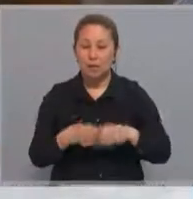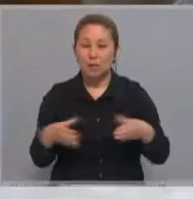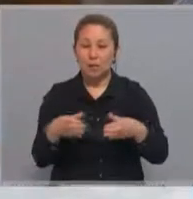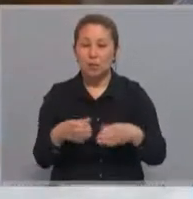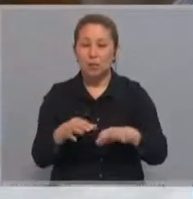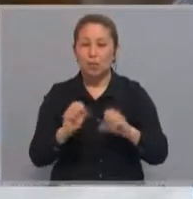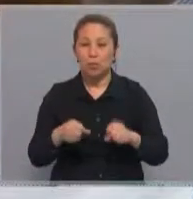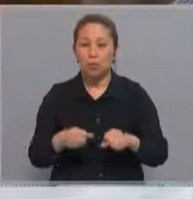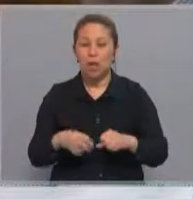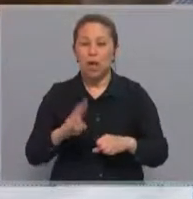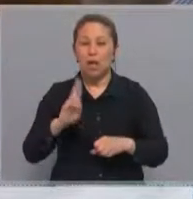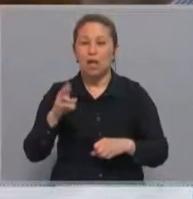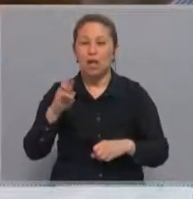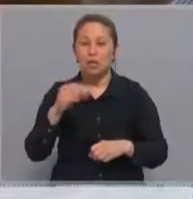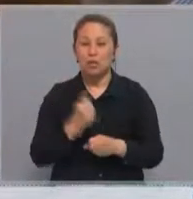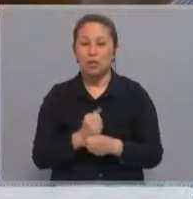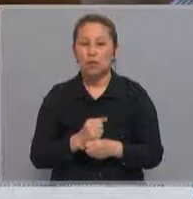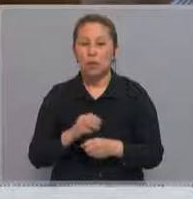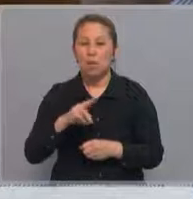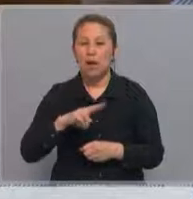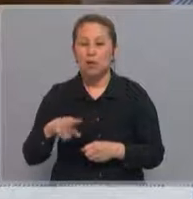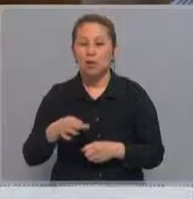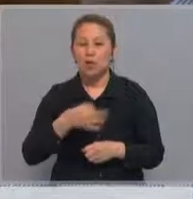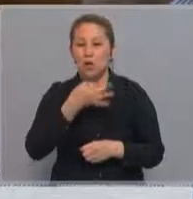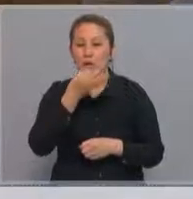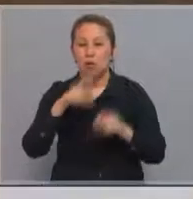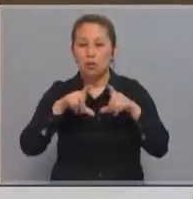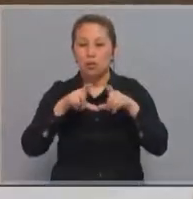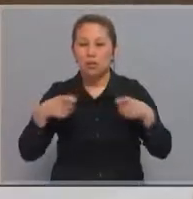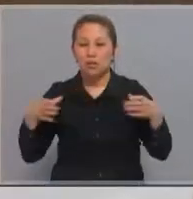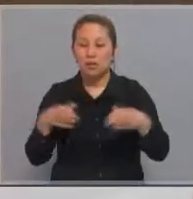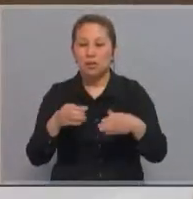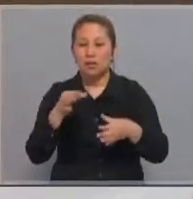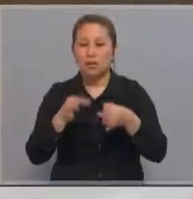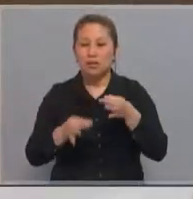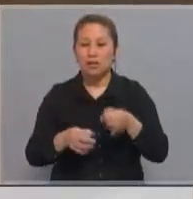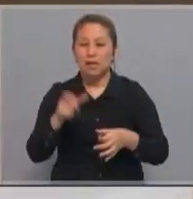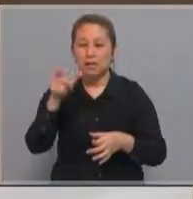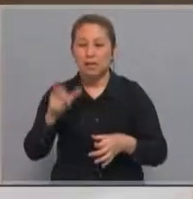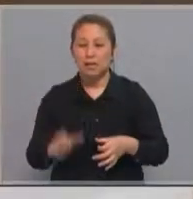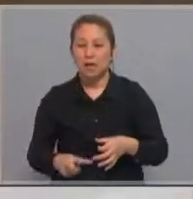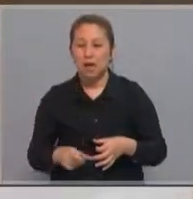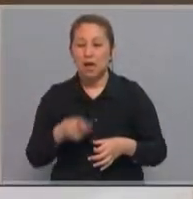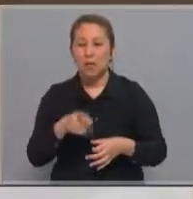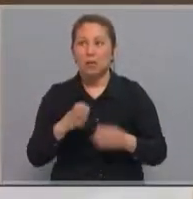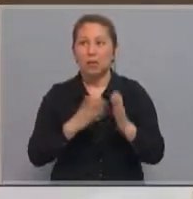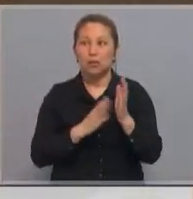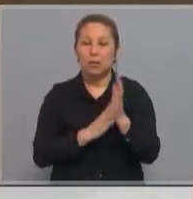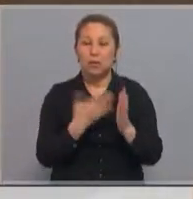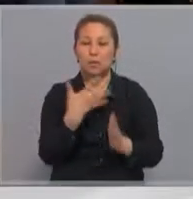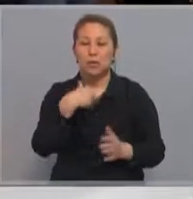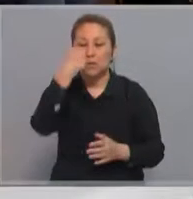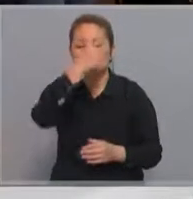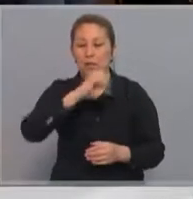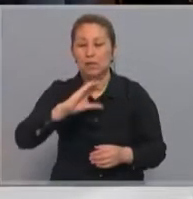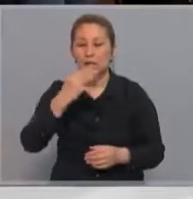болады. Қарлығаш Қожағалиева, Нұрибал және Полинор жауапкершілігі шектеулі серіктестерінің заңгері. Бұл серіктестер 1995 жылдан бер